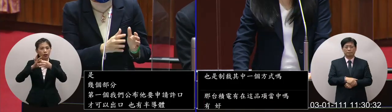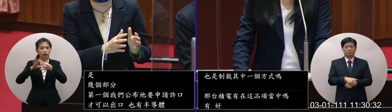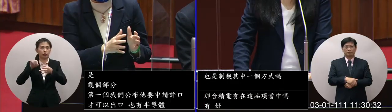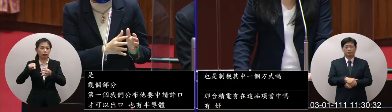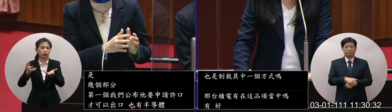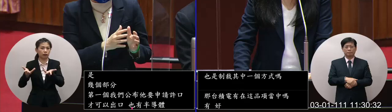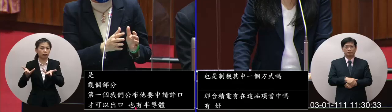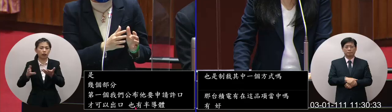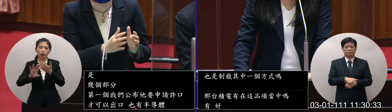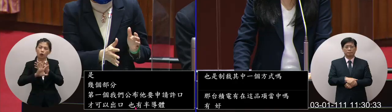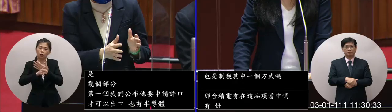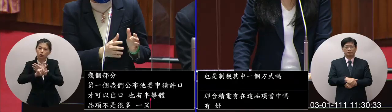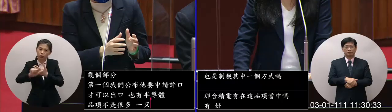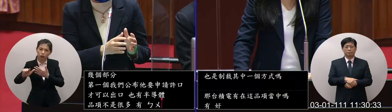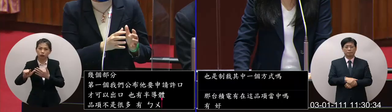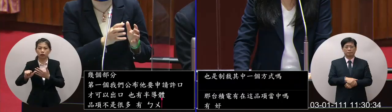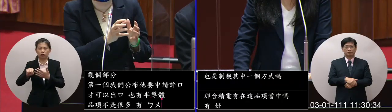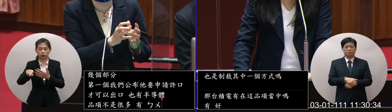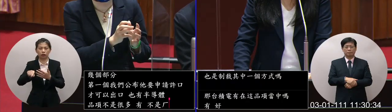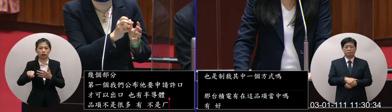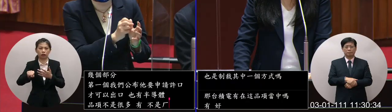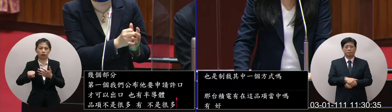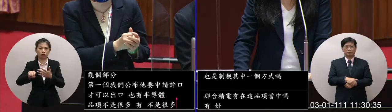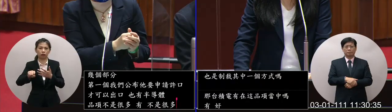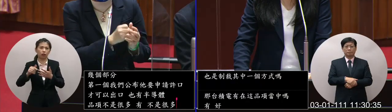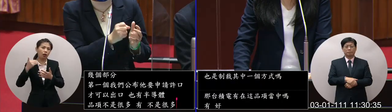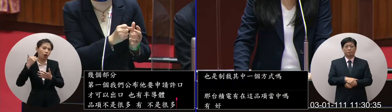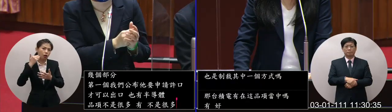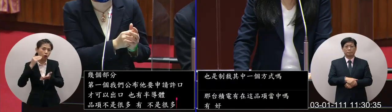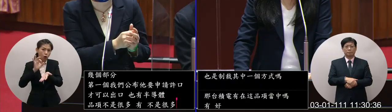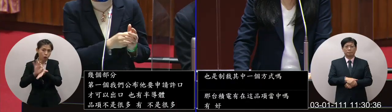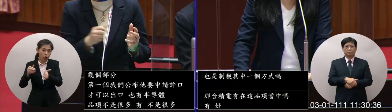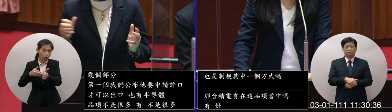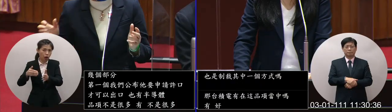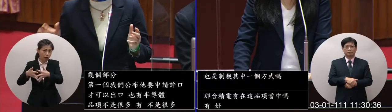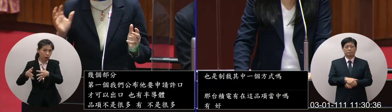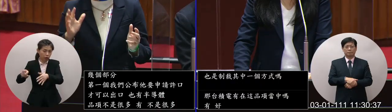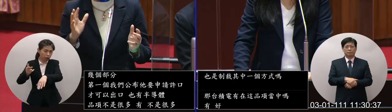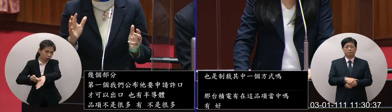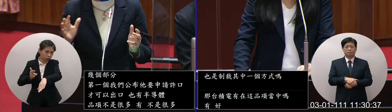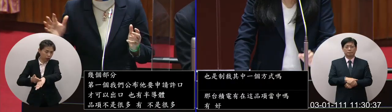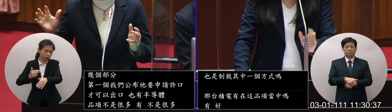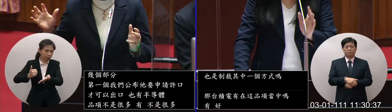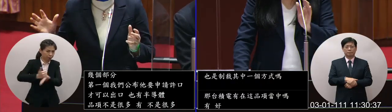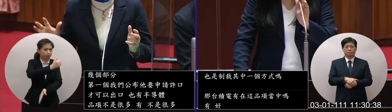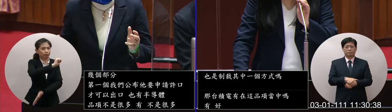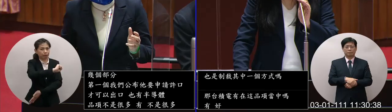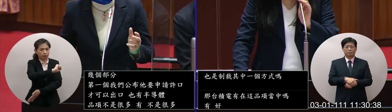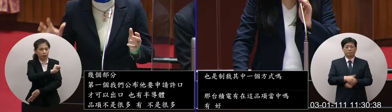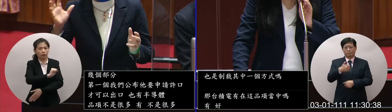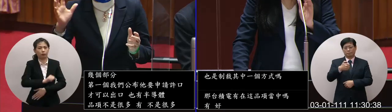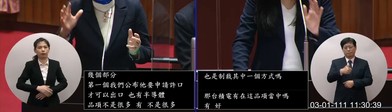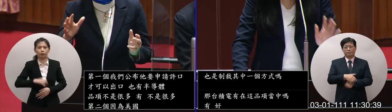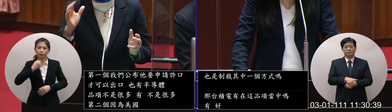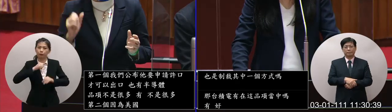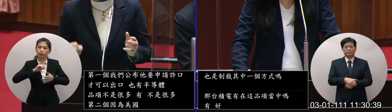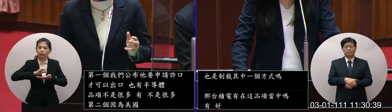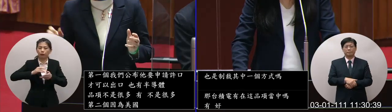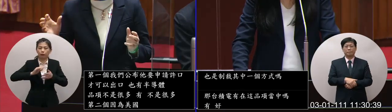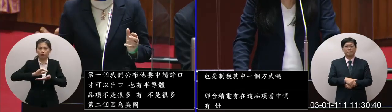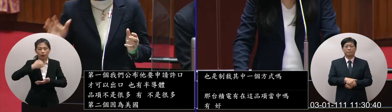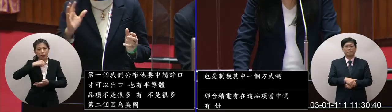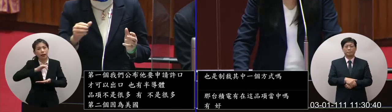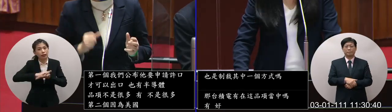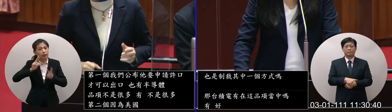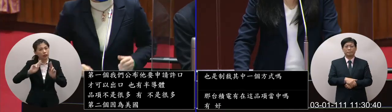外国产品的这样的原则呢，你如果用了美国的这个技术的话，你就不能出口。那我们台积电就主动提